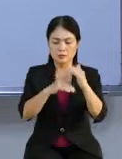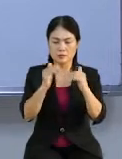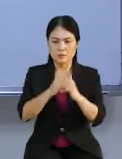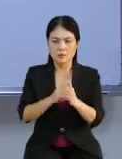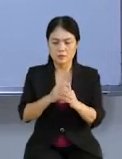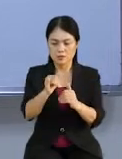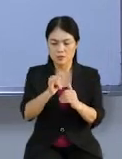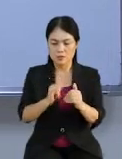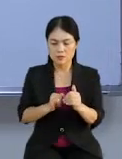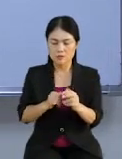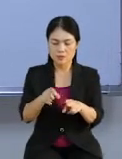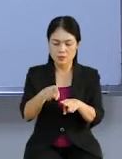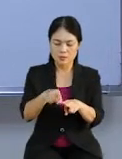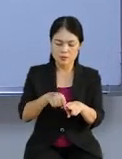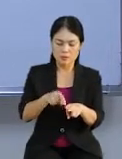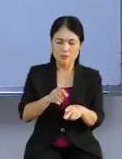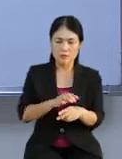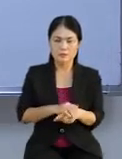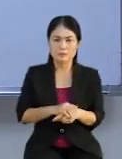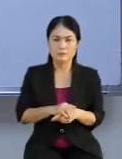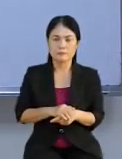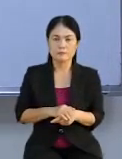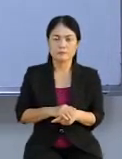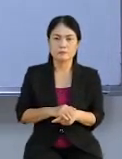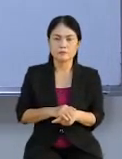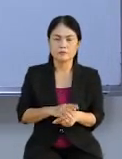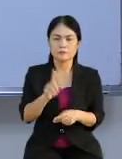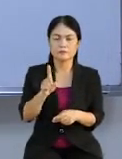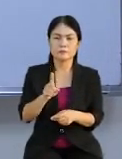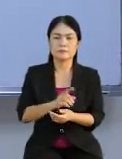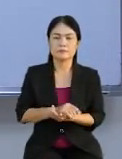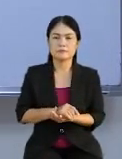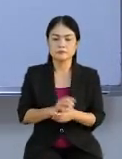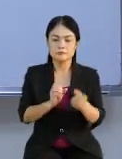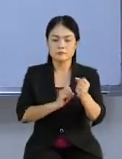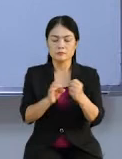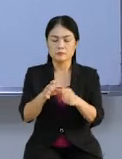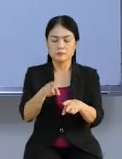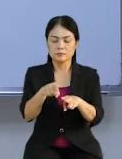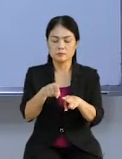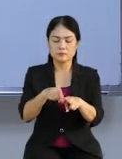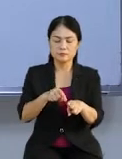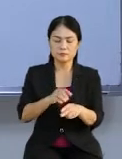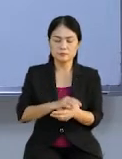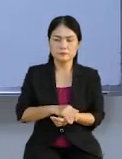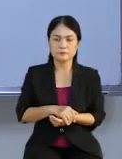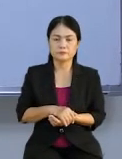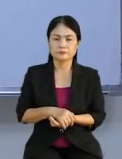cú bằng toàn bà cú bằng toàn mùi tỏ chập đàn cú